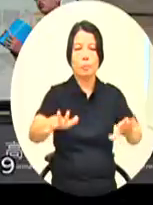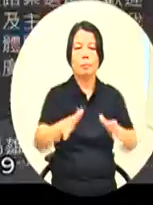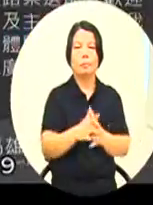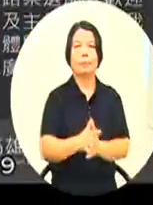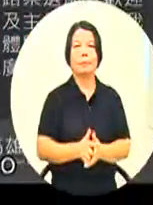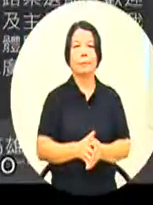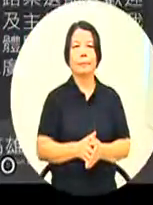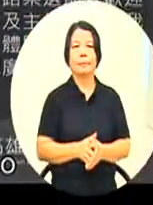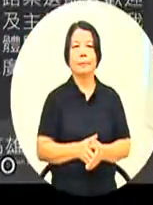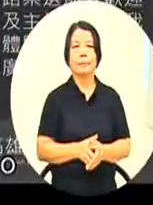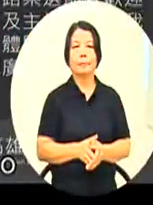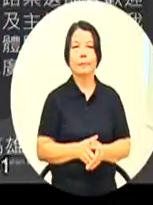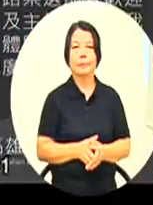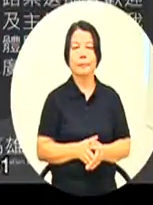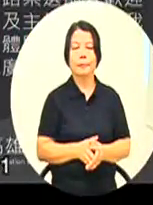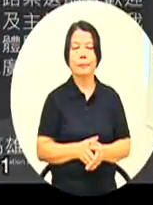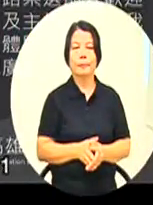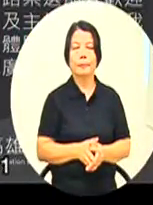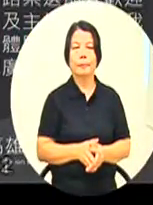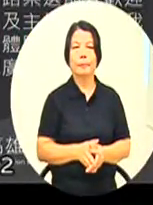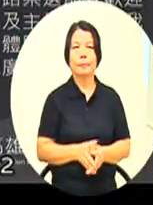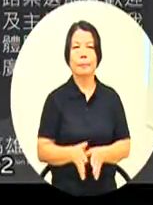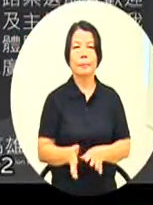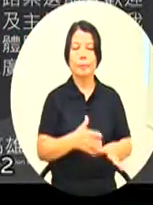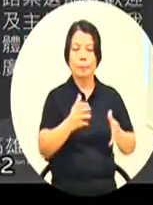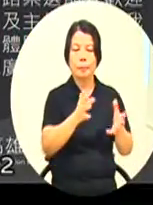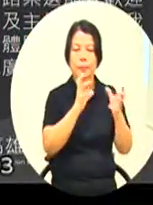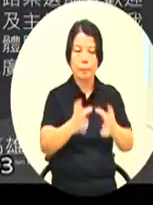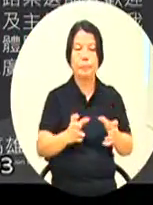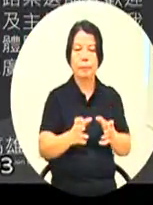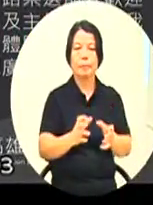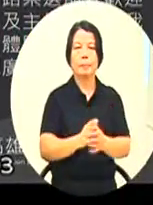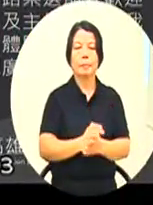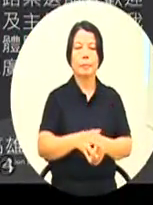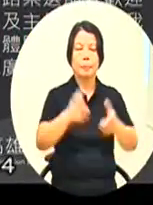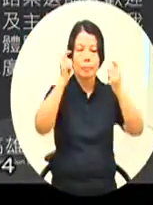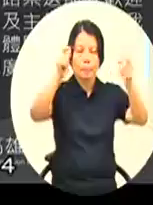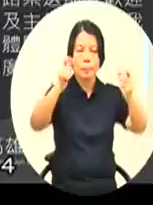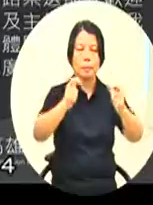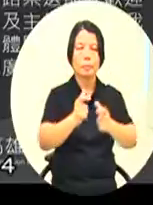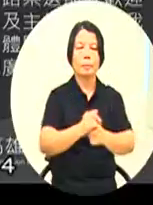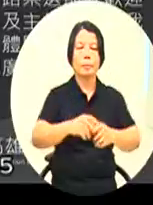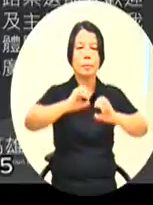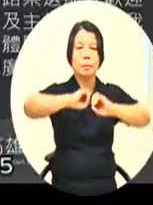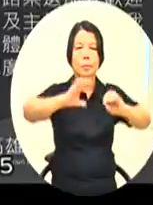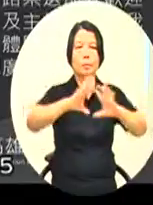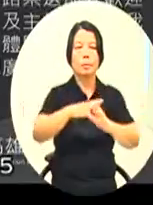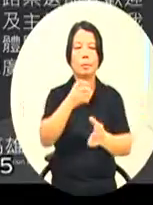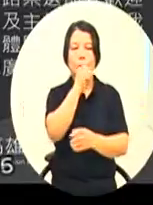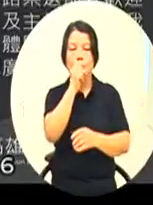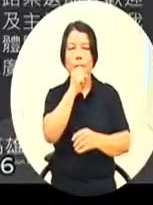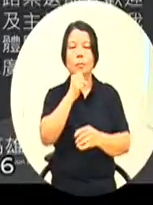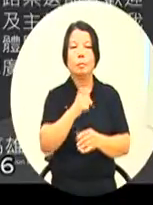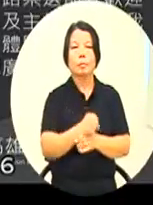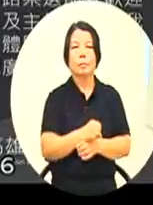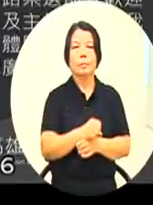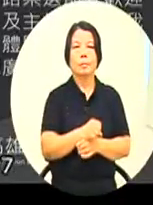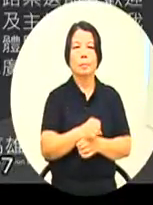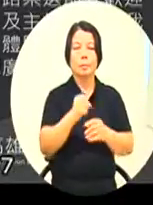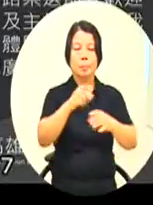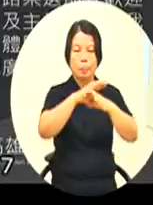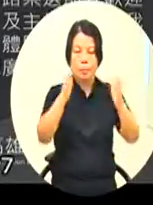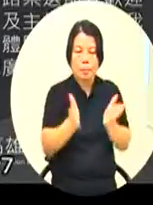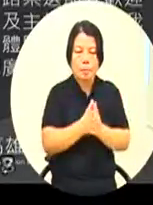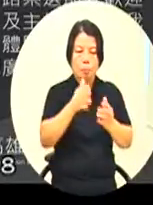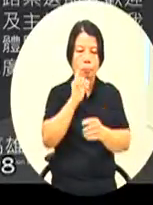下一页。那当然我们还有办理高雄广播节，当然广播呢大家会认为说好像是比较传统的媒